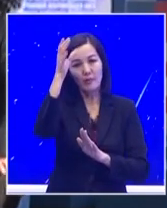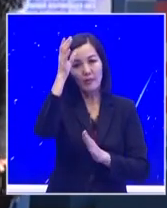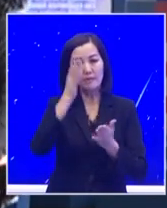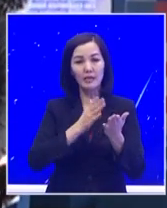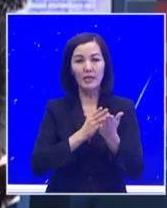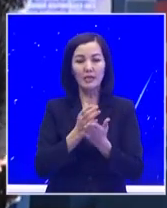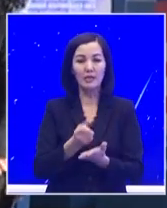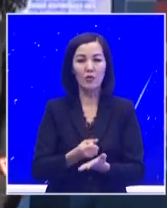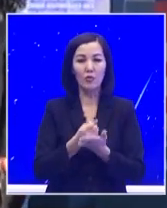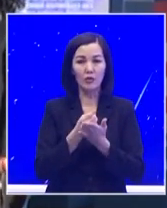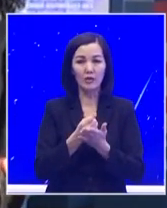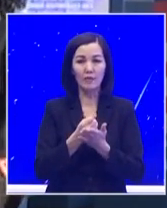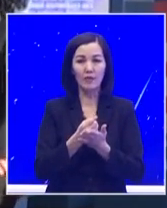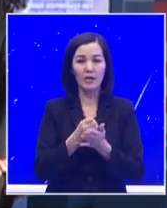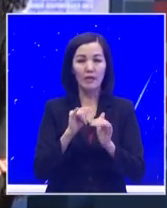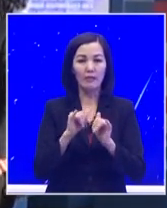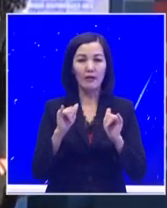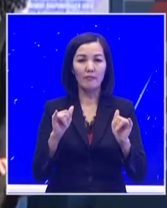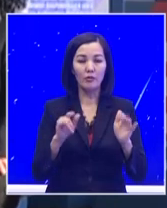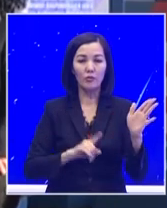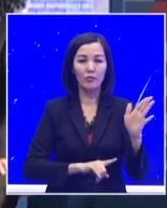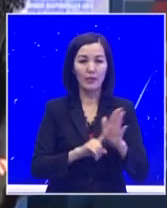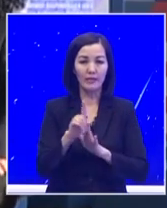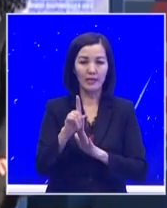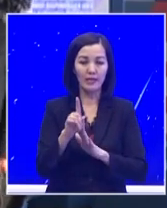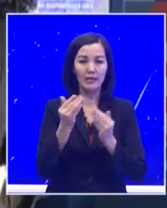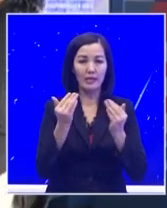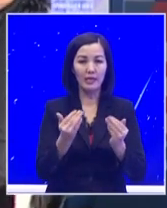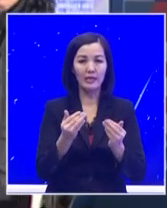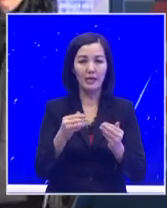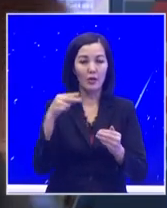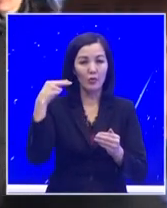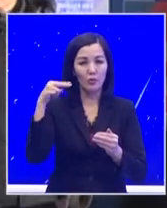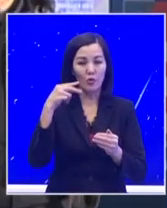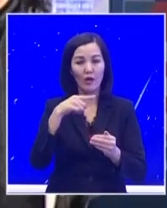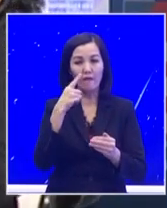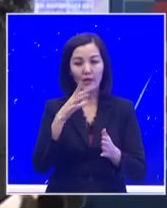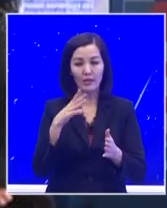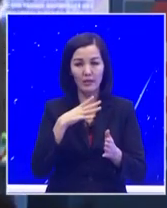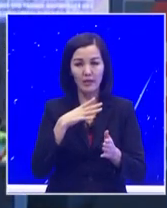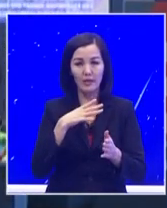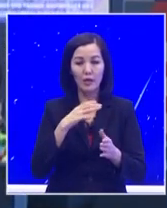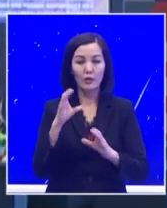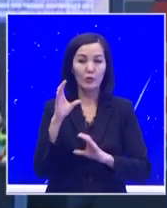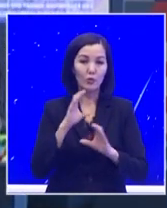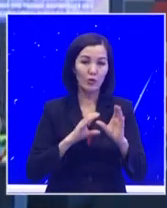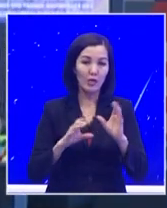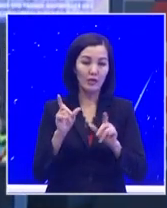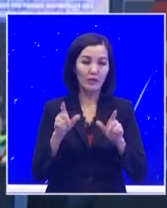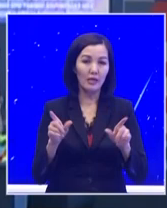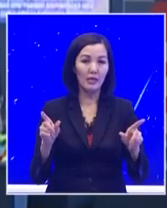бастаманы қолдап, ары қарай дамытып жатырмыз қазірдің өзінде. Мынау жаңа мемлекет басшысы айтты ғой. Студенттерге